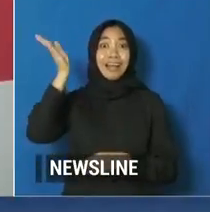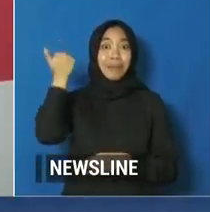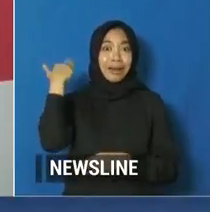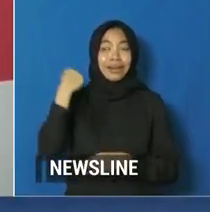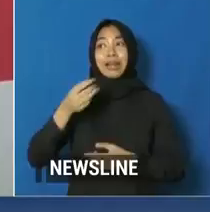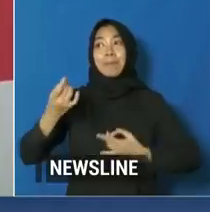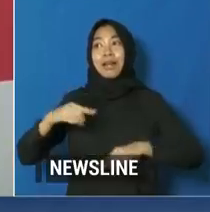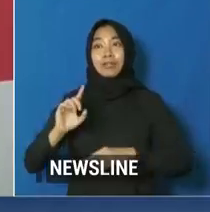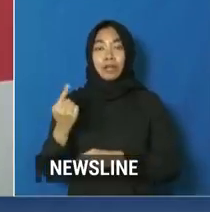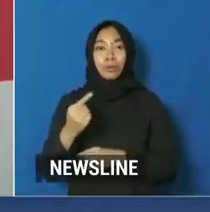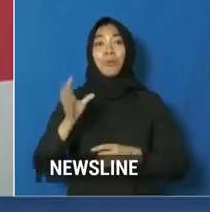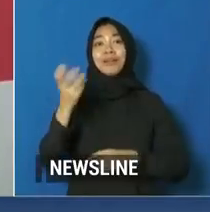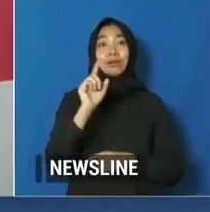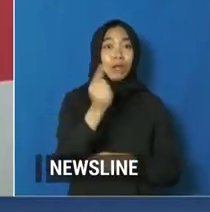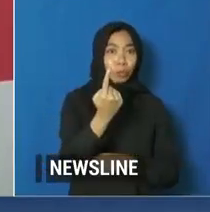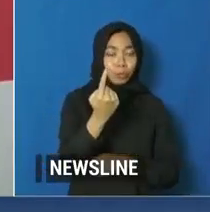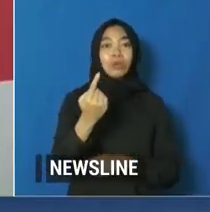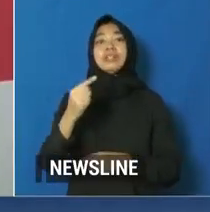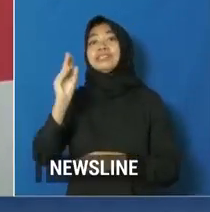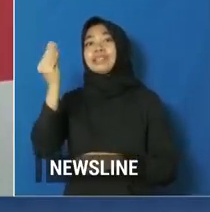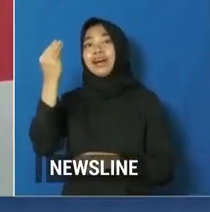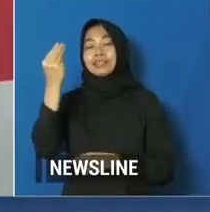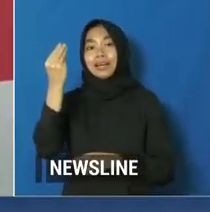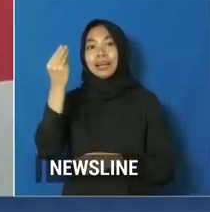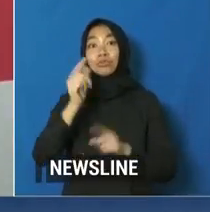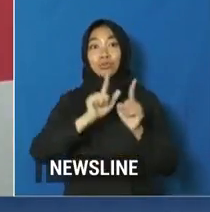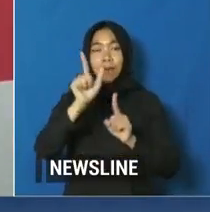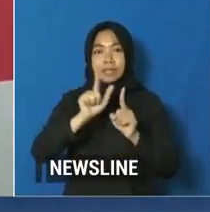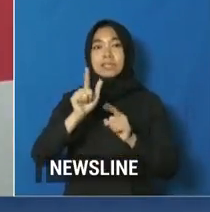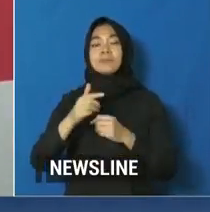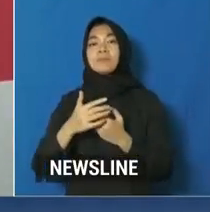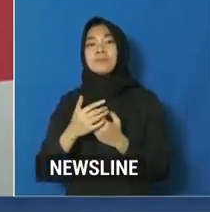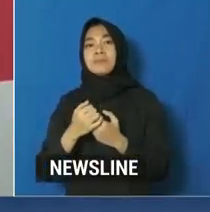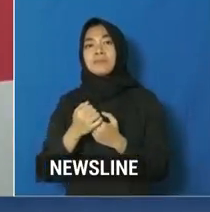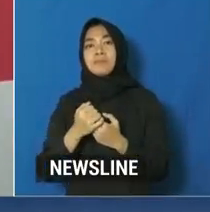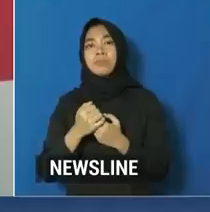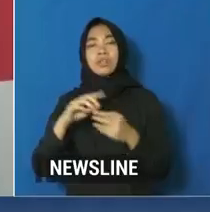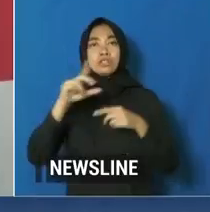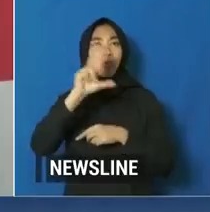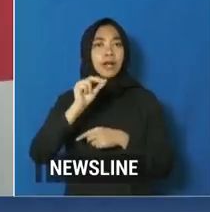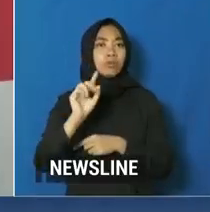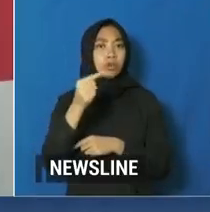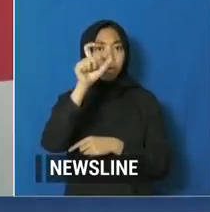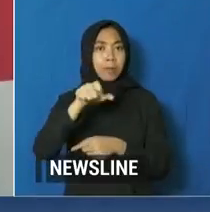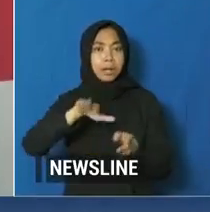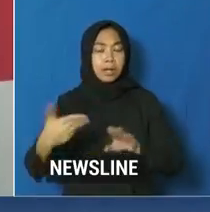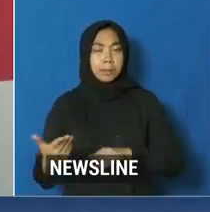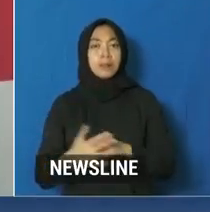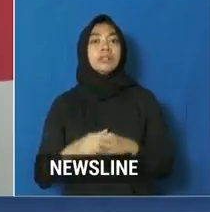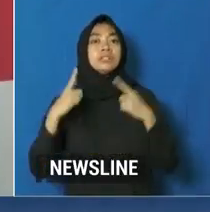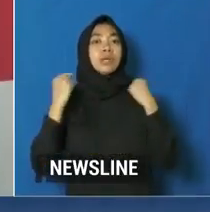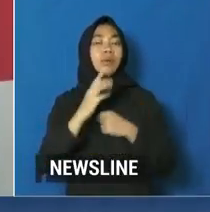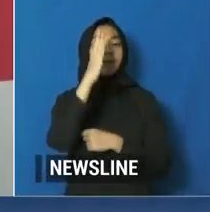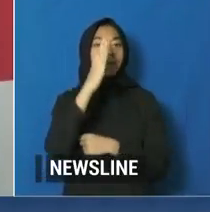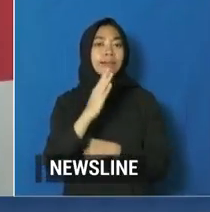1, Banten 1, kemudian DKI Jakarta menjadi 17, kemudian Jawa Barat 1, Jawa Tengah